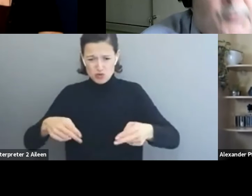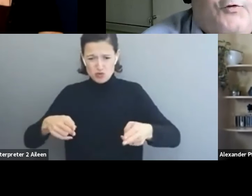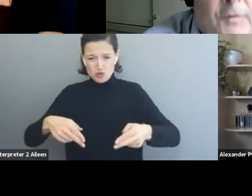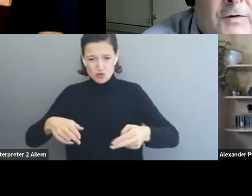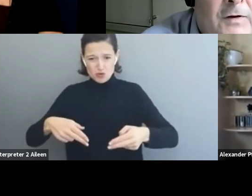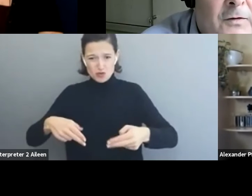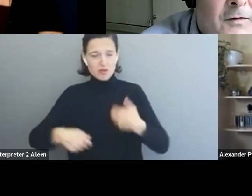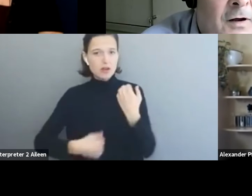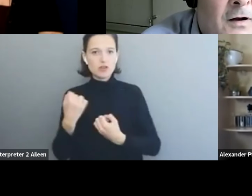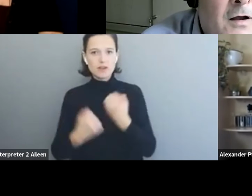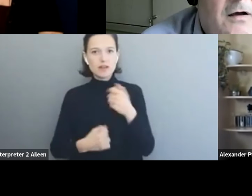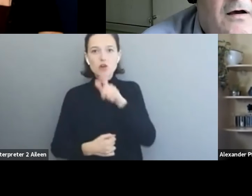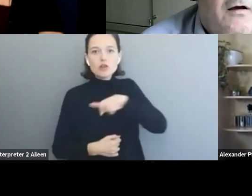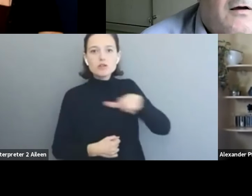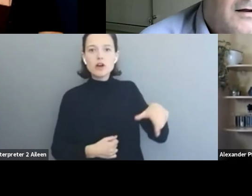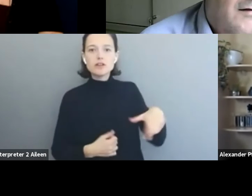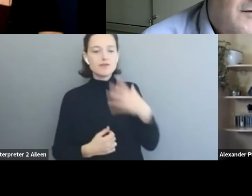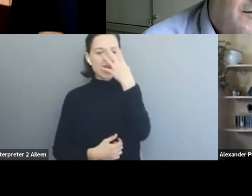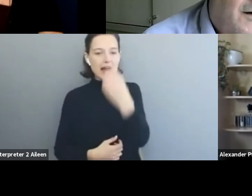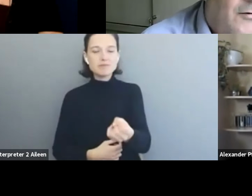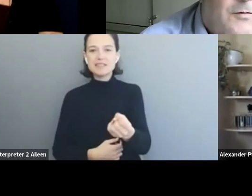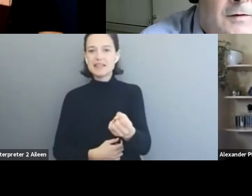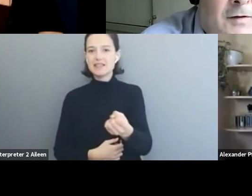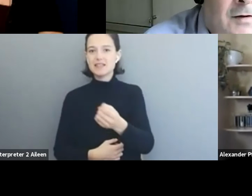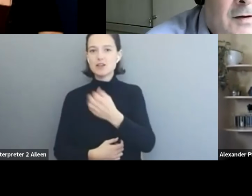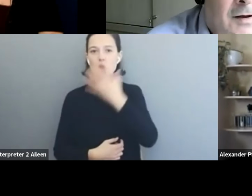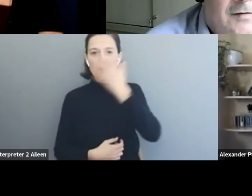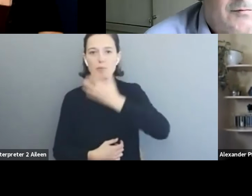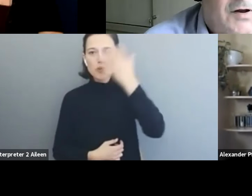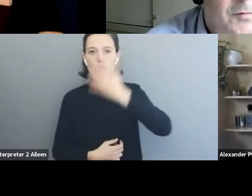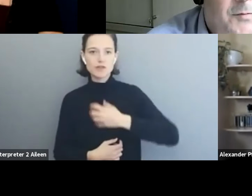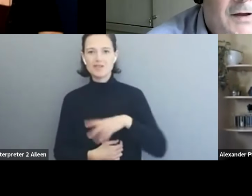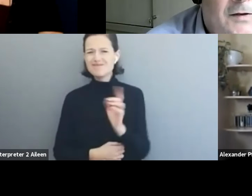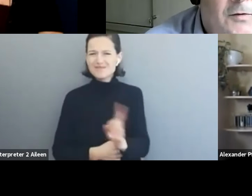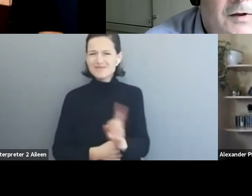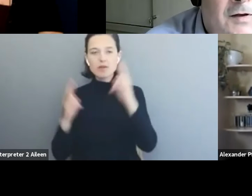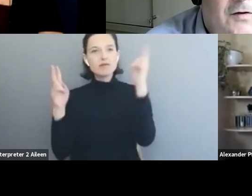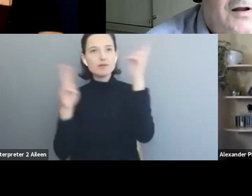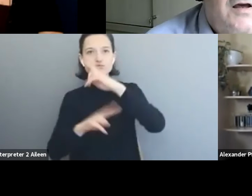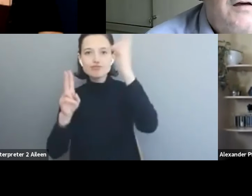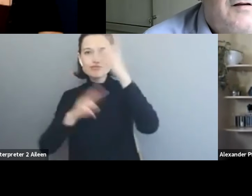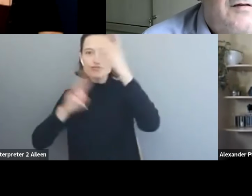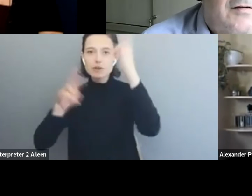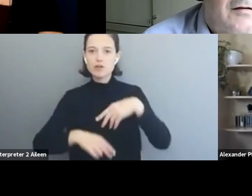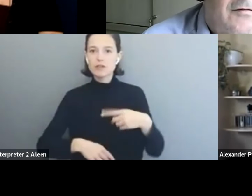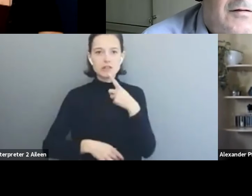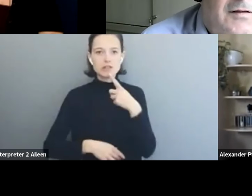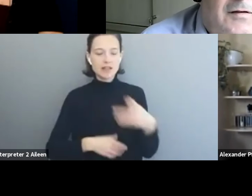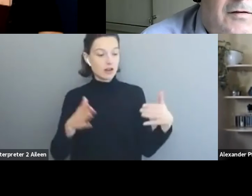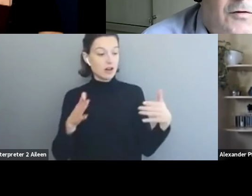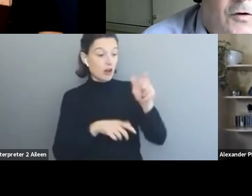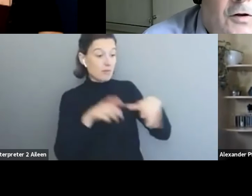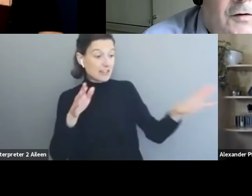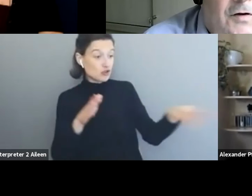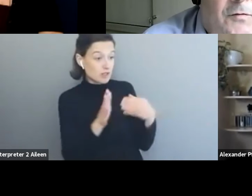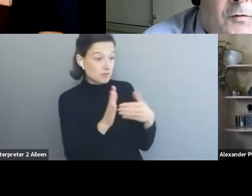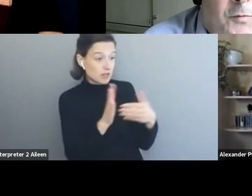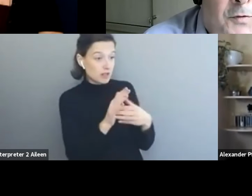jetzt zu böse sind oder sagen, uns interessieren die ganzen Menschen mit Behinderungen nicht, sondern weil sie